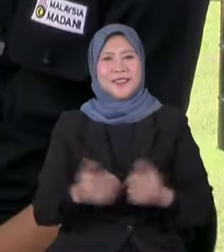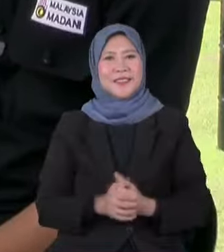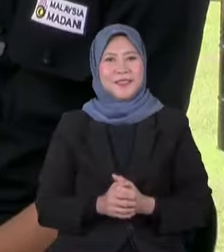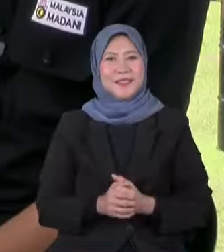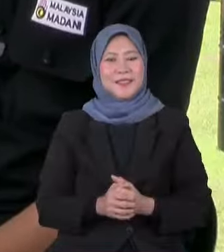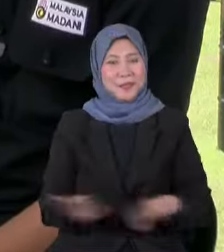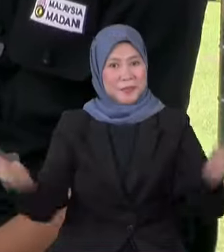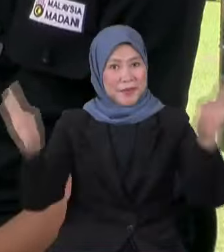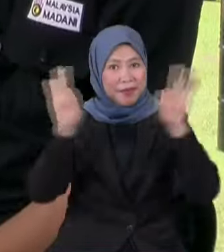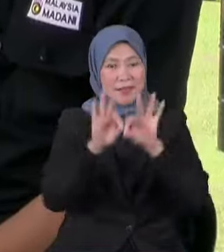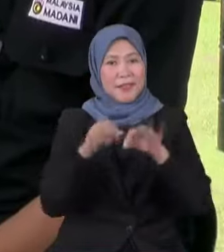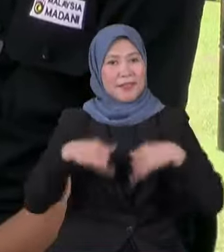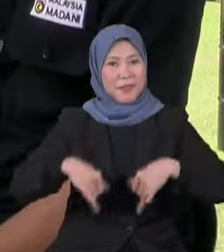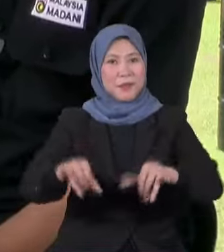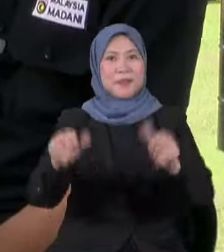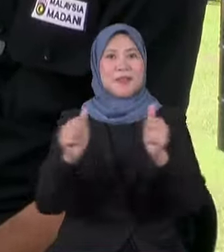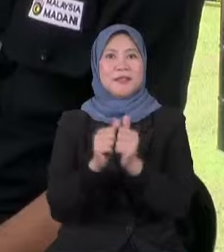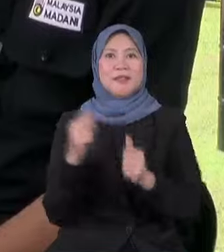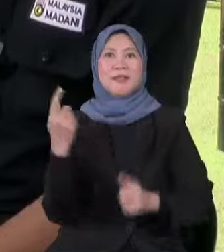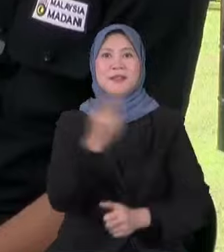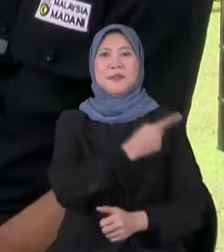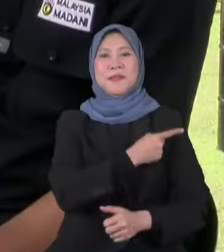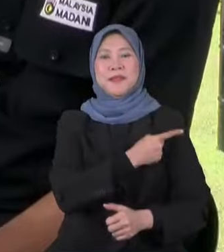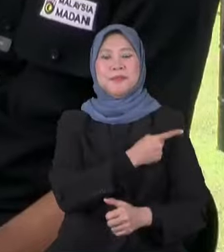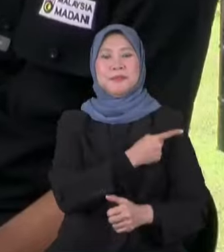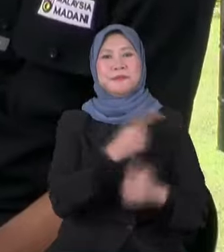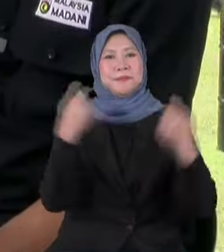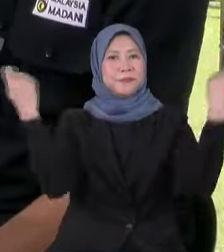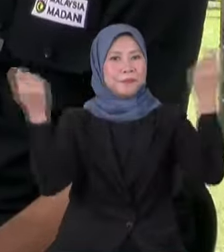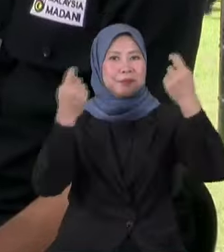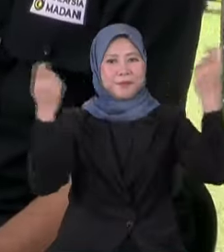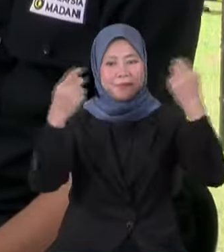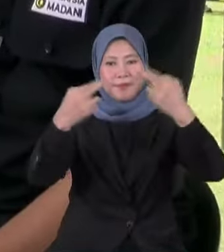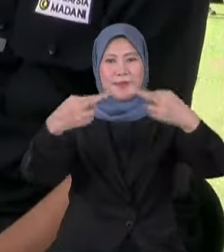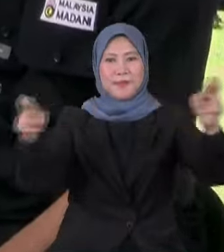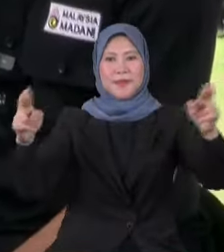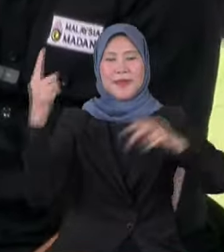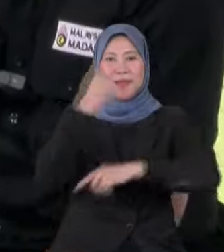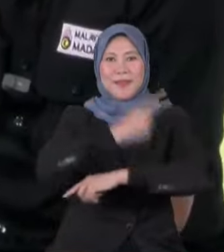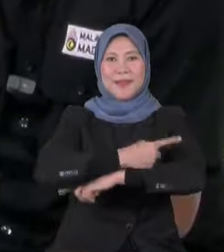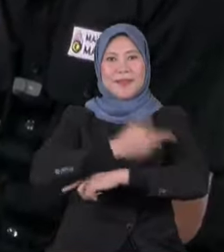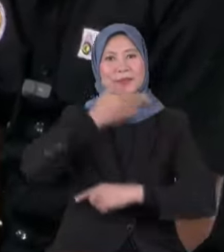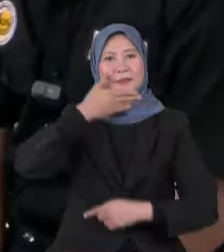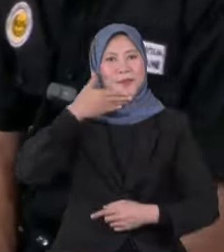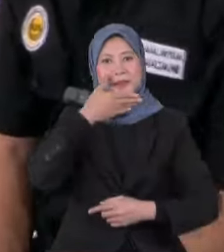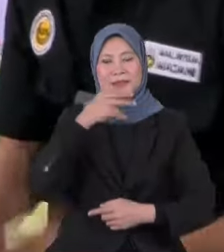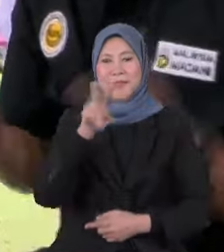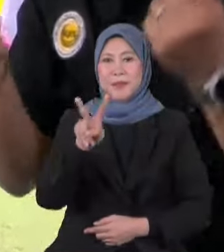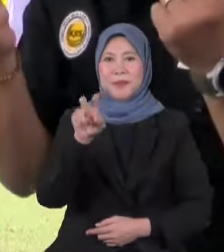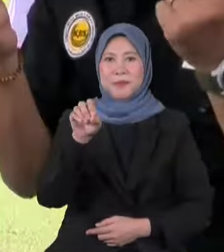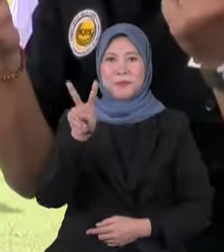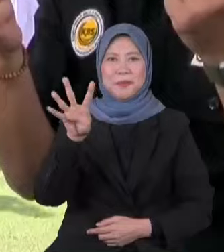ini anda terus setia bersama kami untuk saksikan Majlis Perasmian Hari Belia Negara